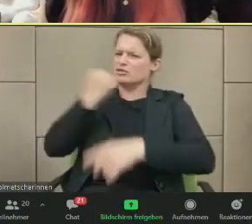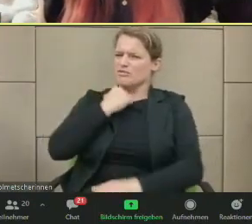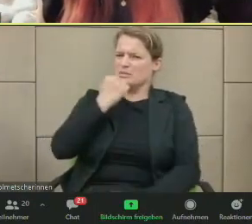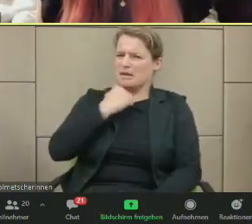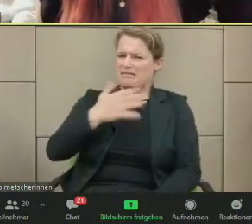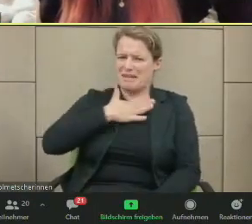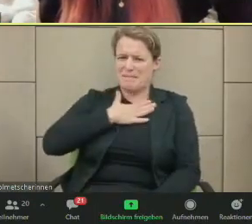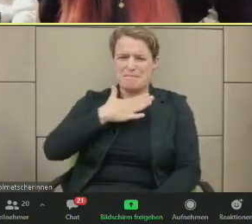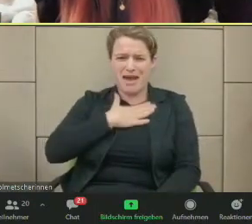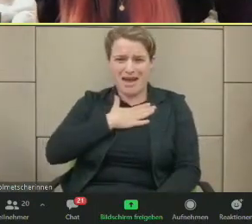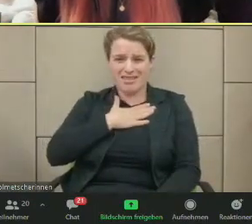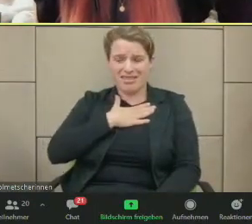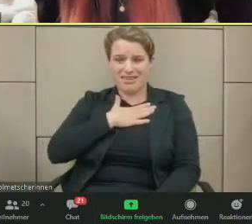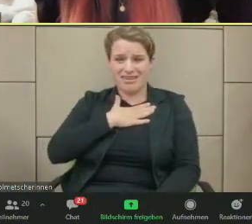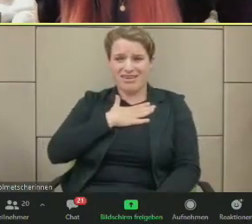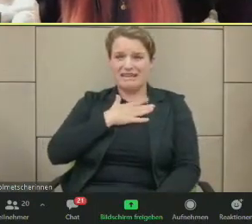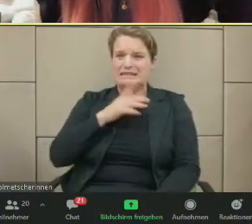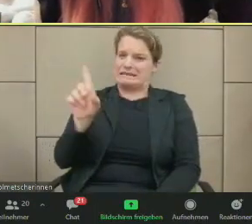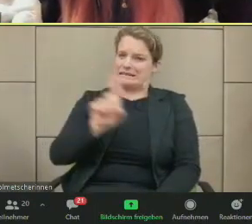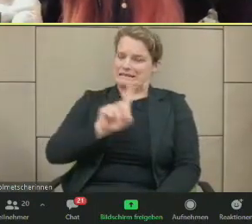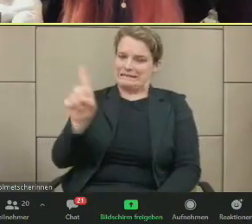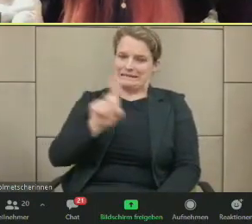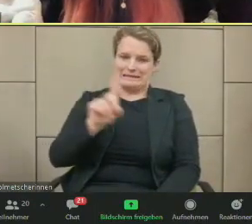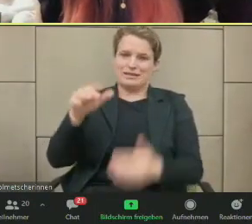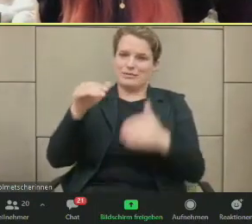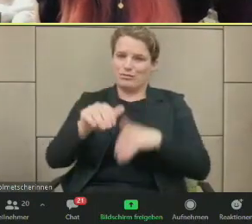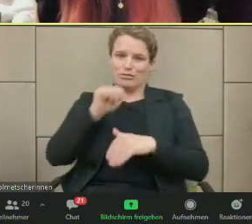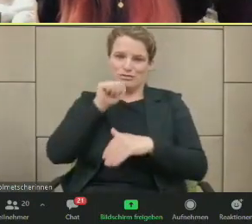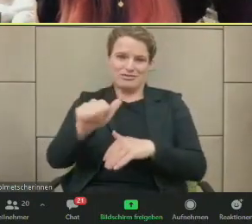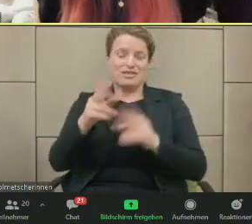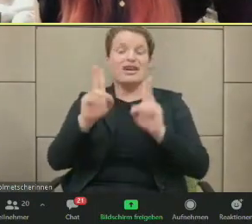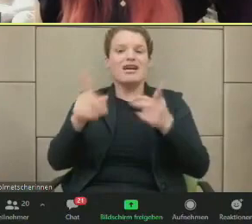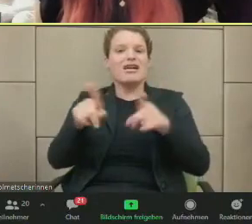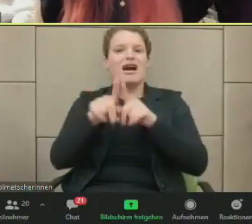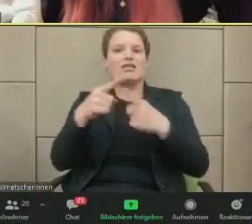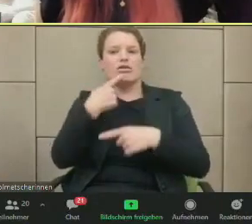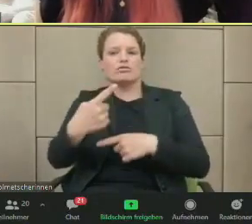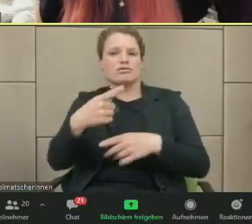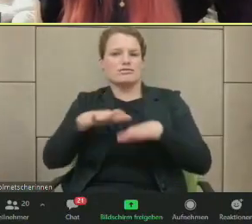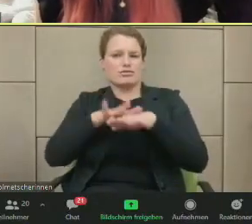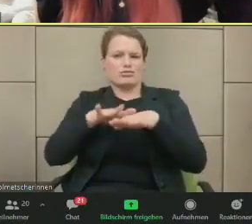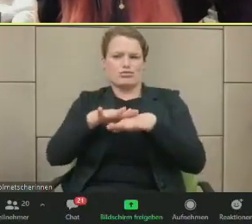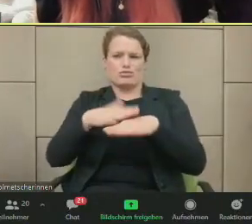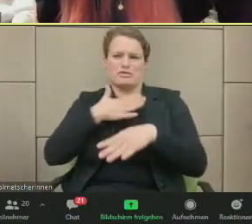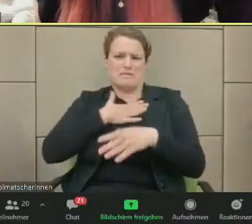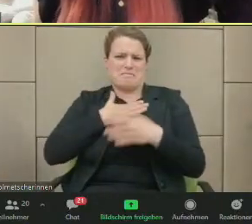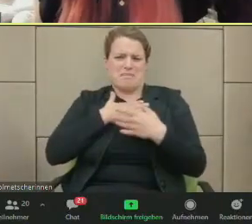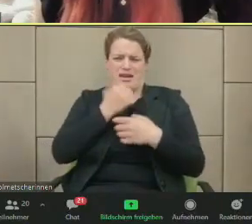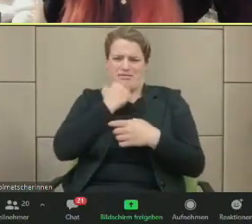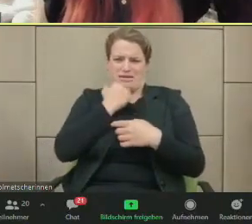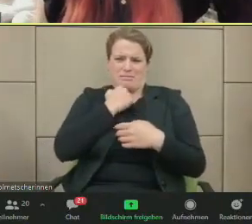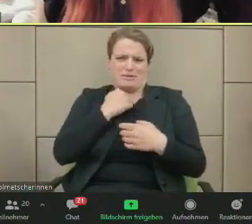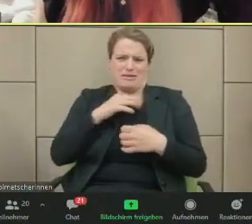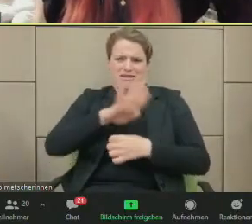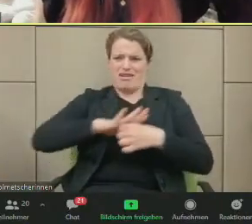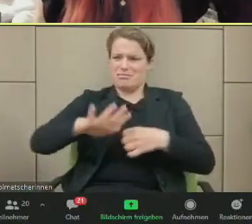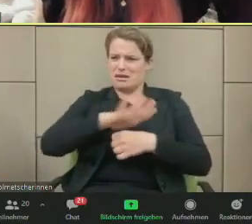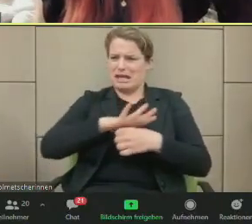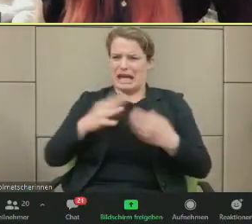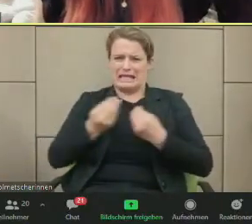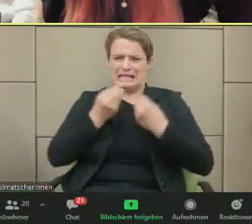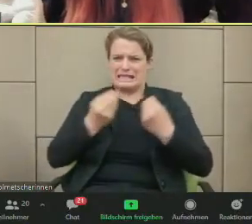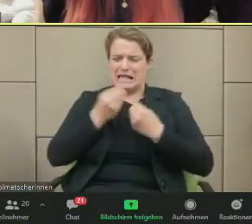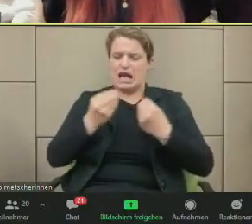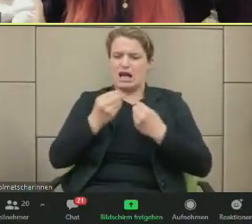muss man sich auch da nicht drauf einlassen. Man kann auch sagen, das sind Informationen, die möchte ich mit fremden Leuten nicht besprechen. Ich gebe auch im Internet